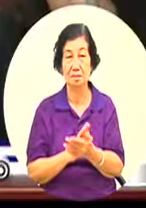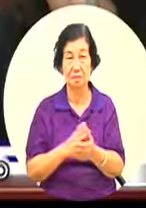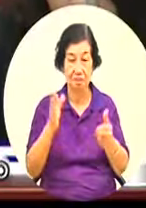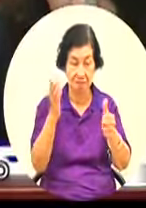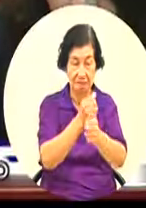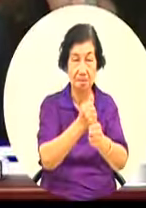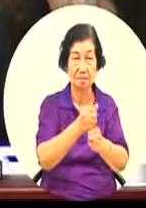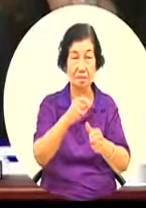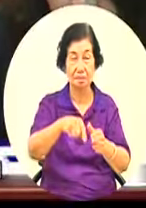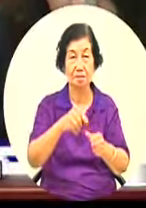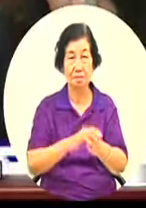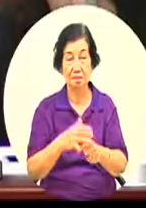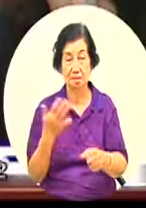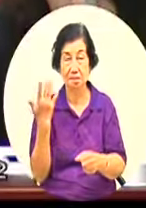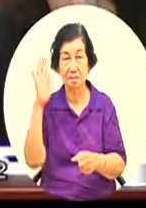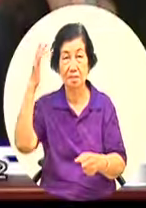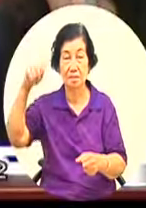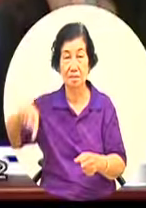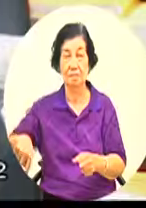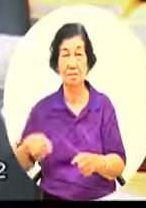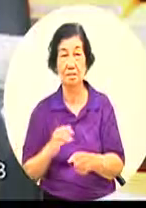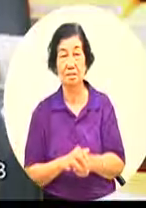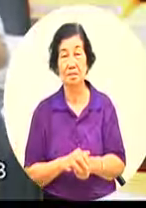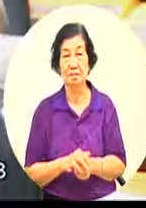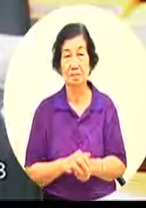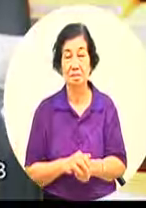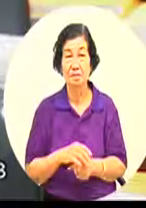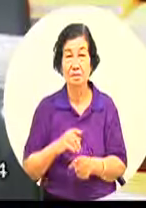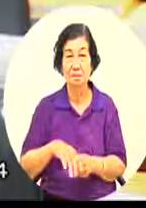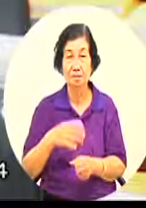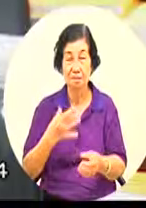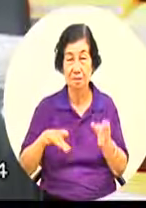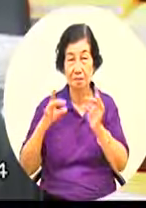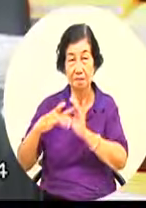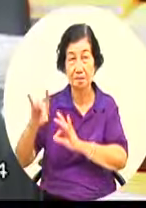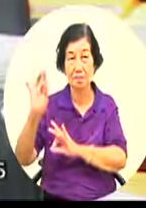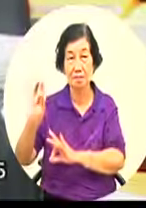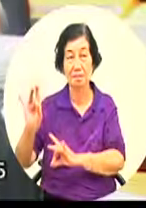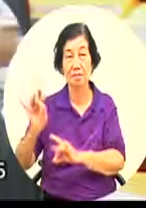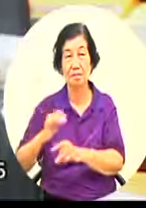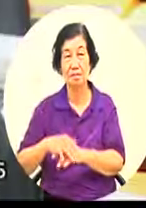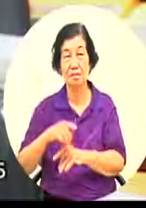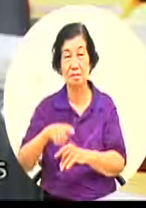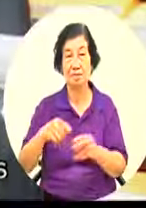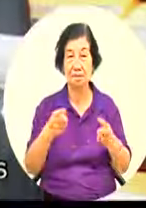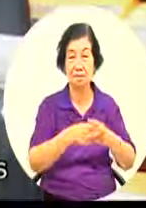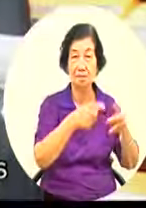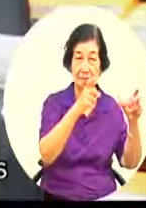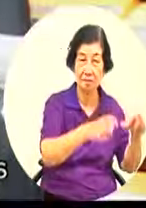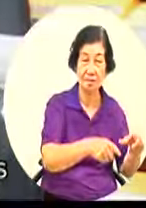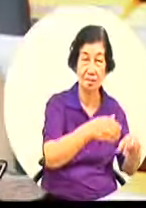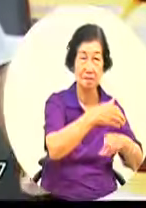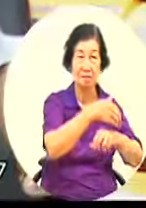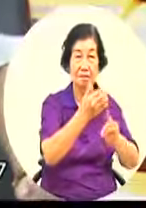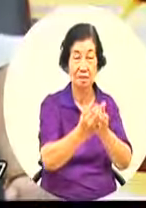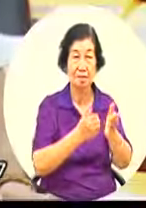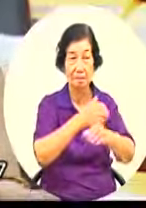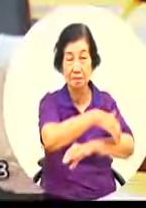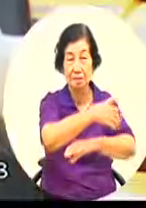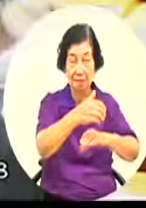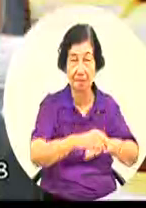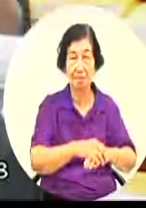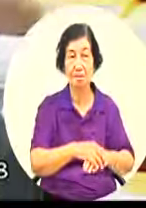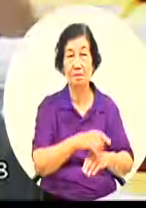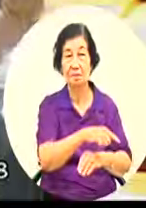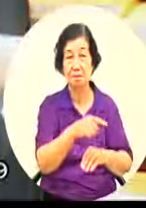亮点啊！ 我但你是讲说我寡义啦，你若讲坚定，你小港才一场，坚定才敢有一场，嘛无嘛。 坚定